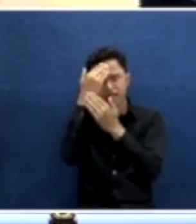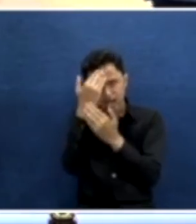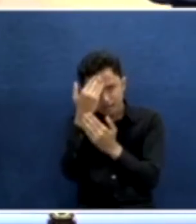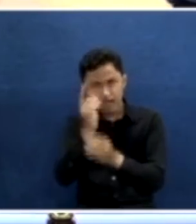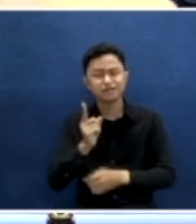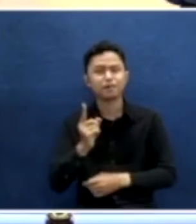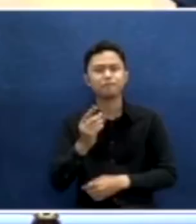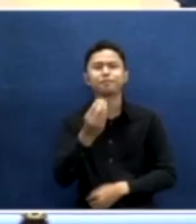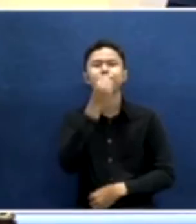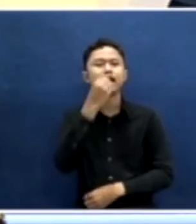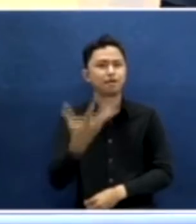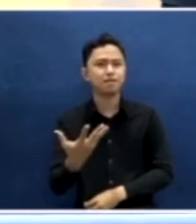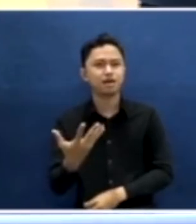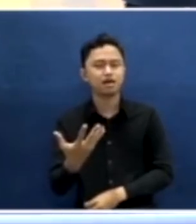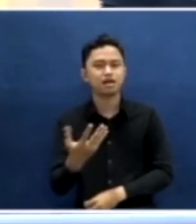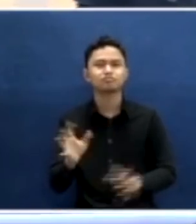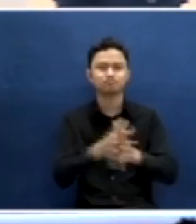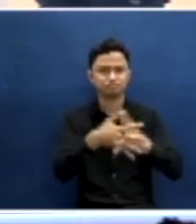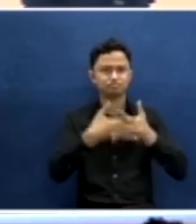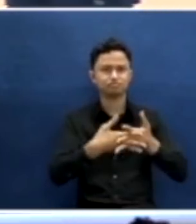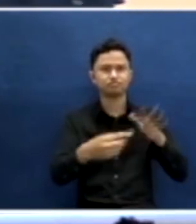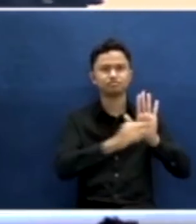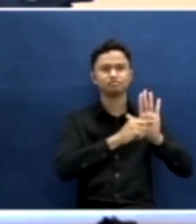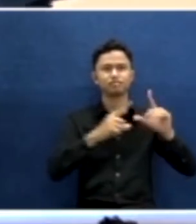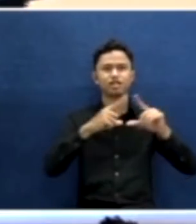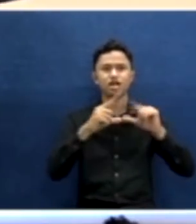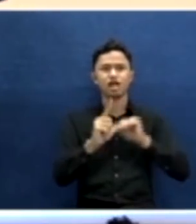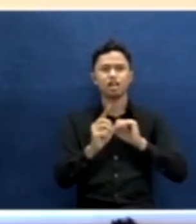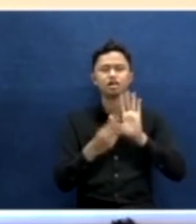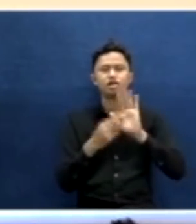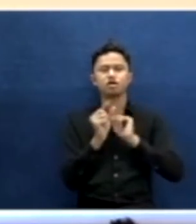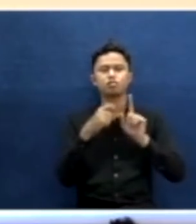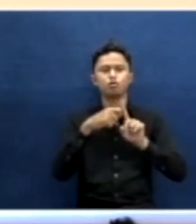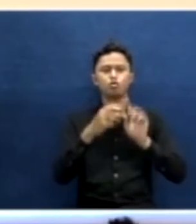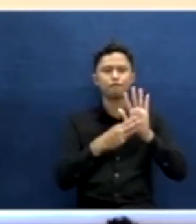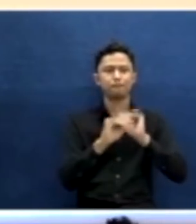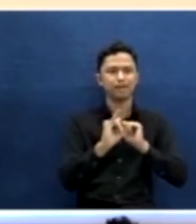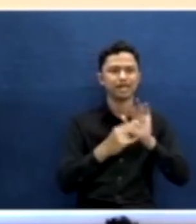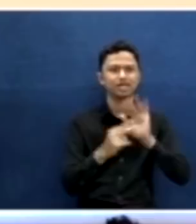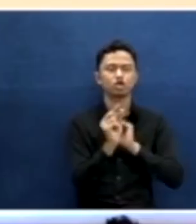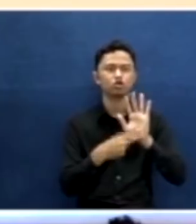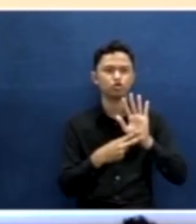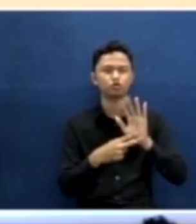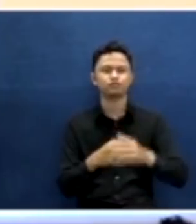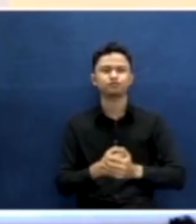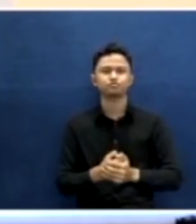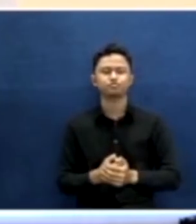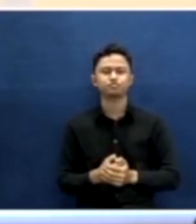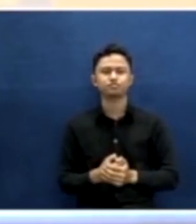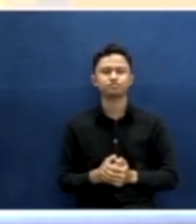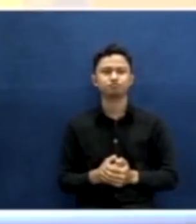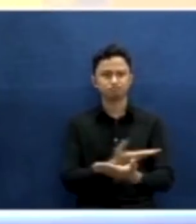makanya dalam surat al-mu'minun 51 ya ayyuha Rosulullah minat toyyibati tua melu Hai